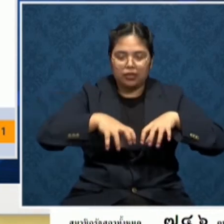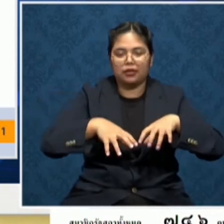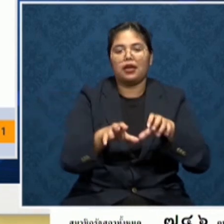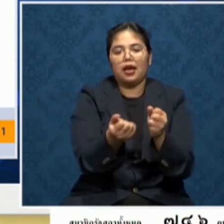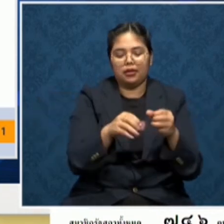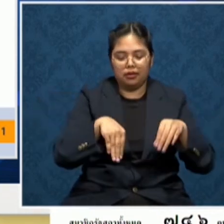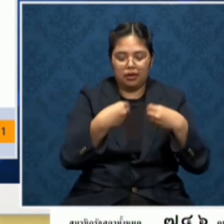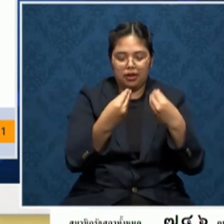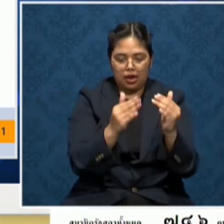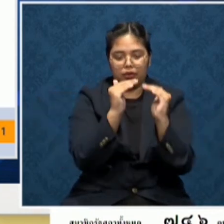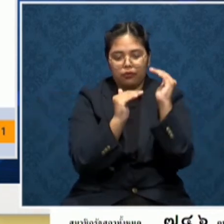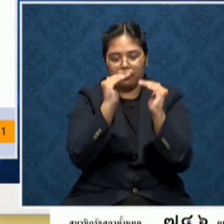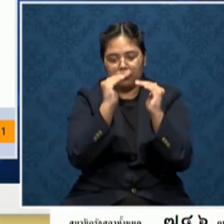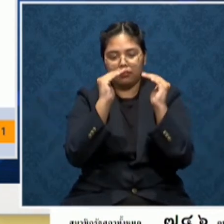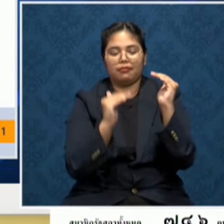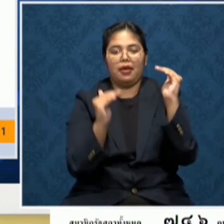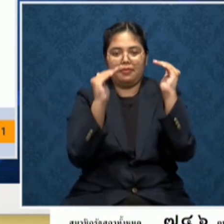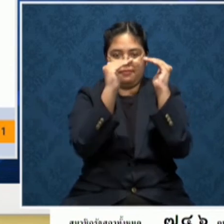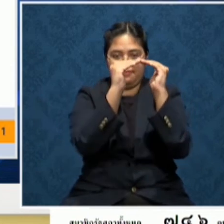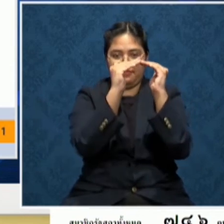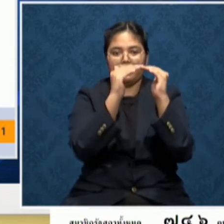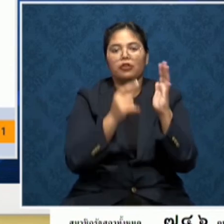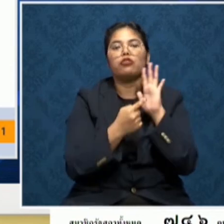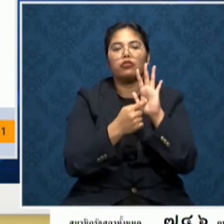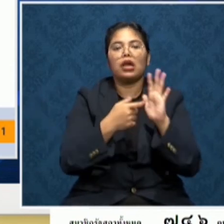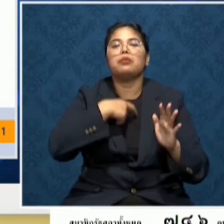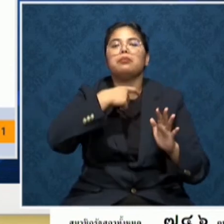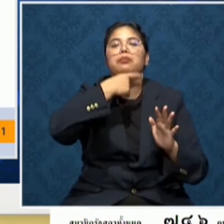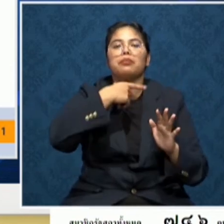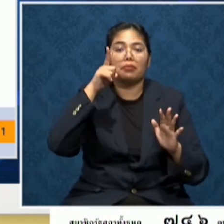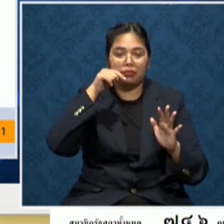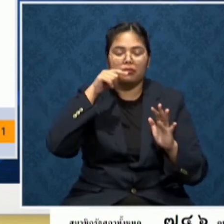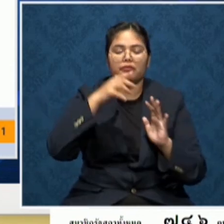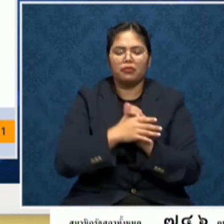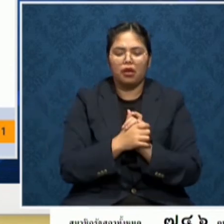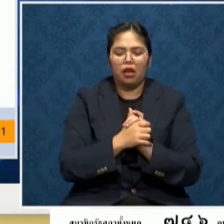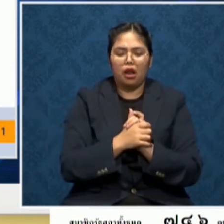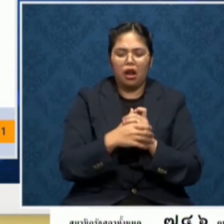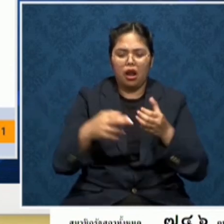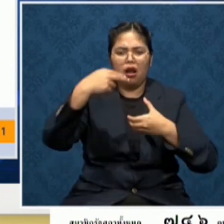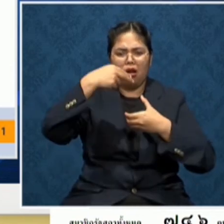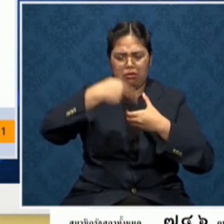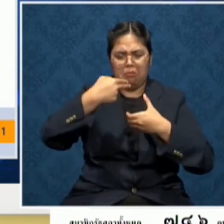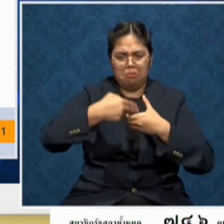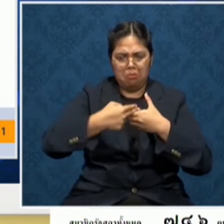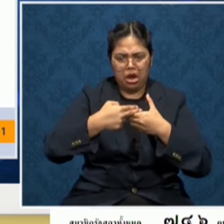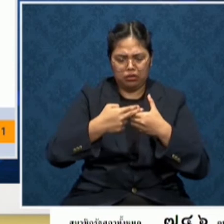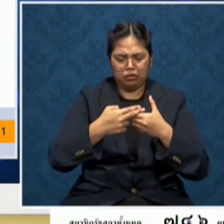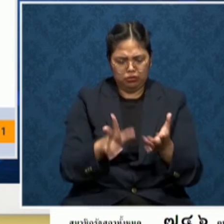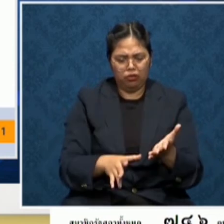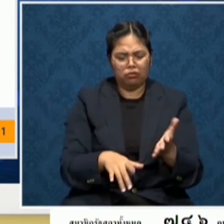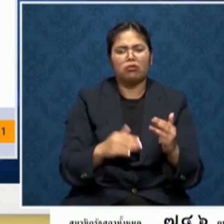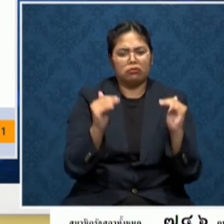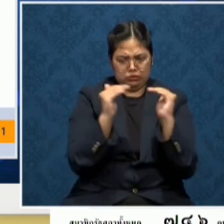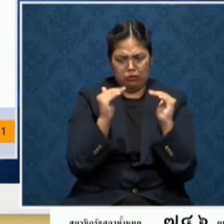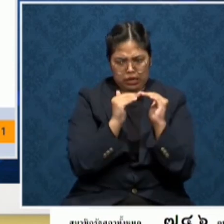กับผมขออนุญาตยกตัวอย่างนิดเดียวคนแม่ฮ่องสอนควรได้ใช้น้ำมันราคาเดียวกับคนที่กรุงเทพหรือถูกกว่าคนที่กรุงเทพได้ไหม